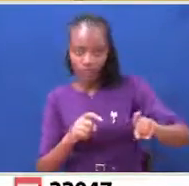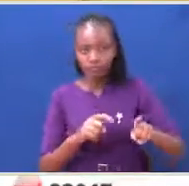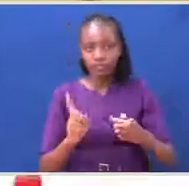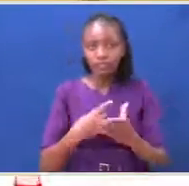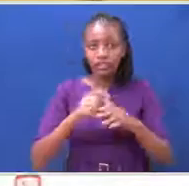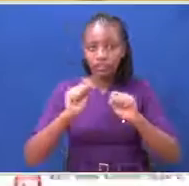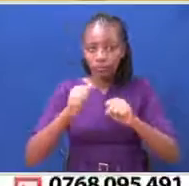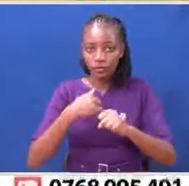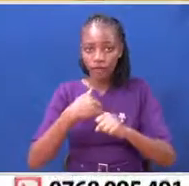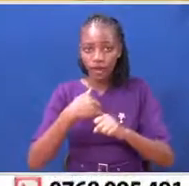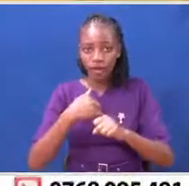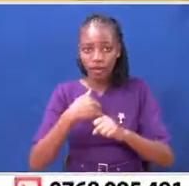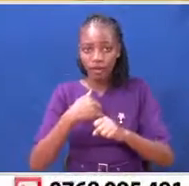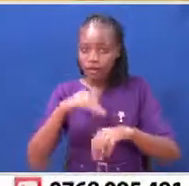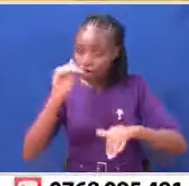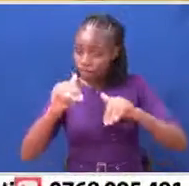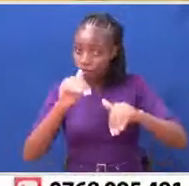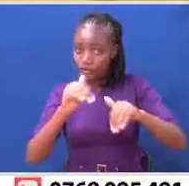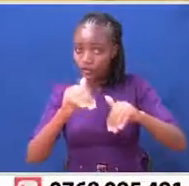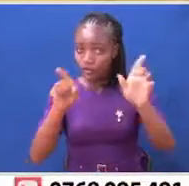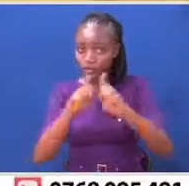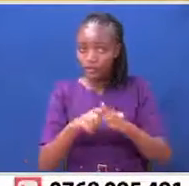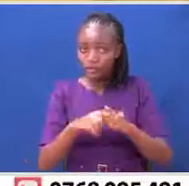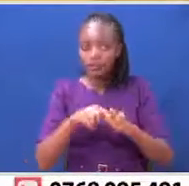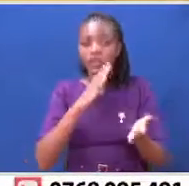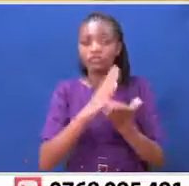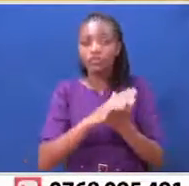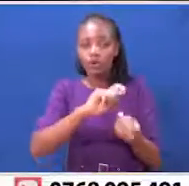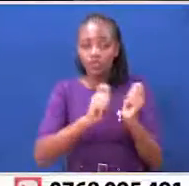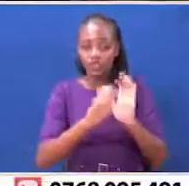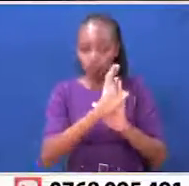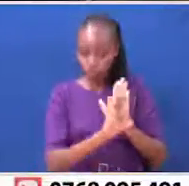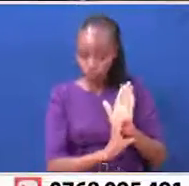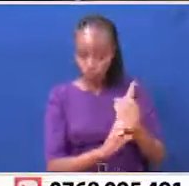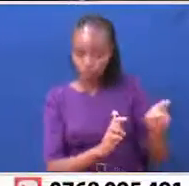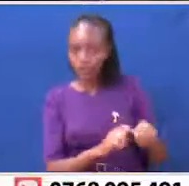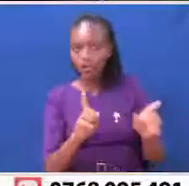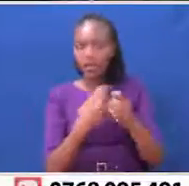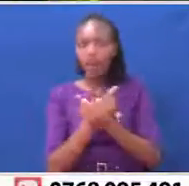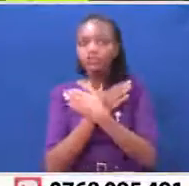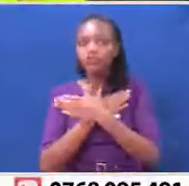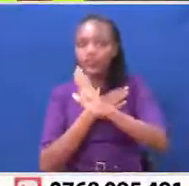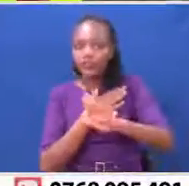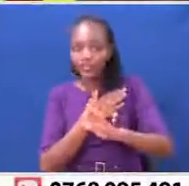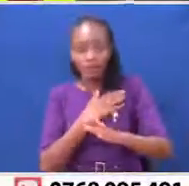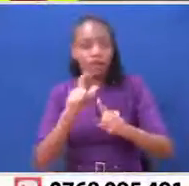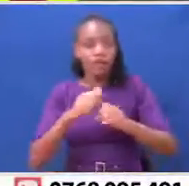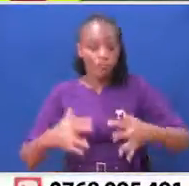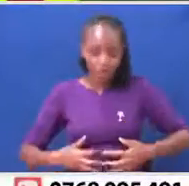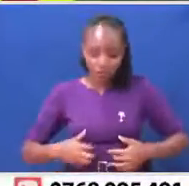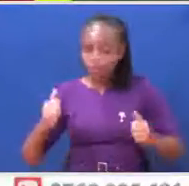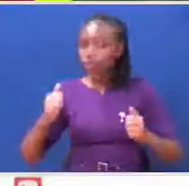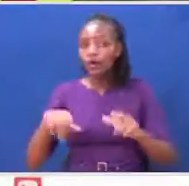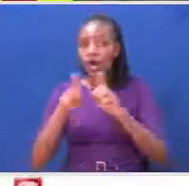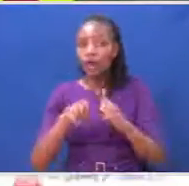5 tunapiga kura kupitisha marekebisho ya katiba. Nduguye mbungu wa Gatundu Moses Kuria,